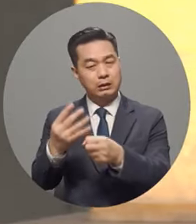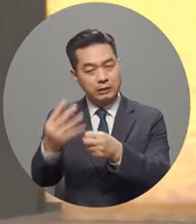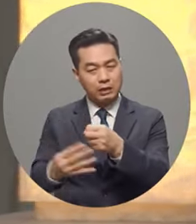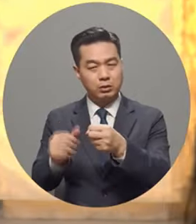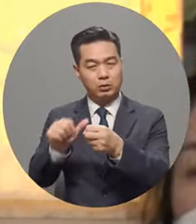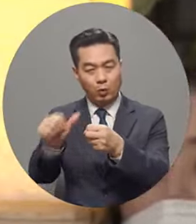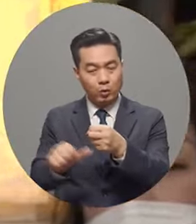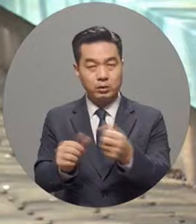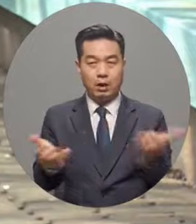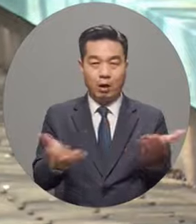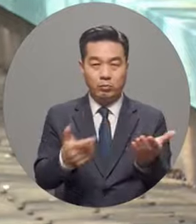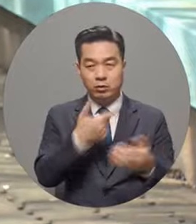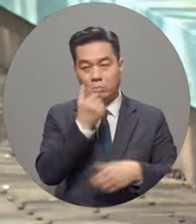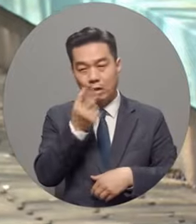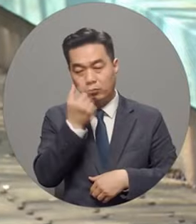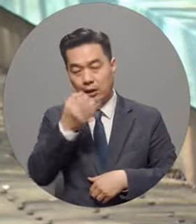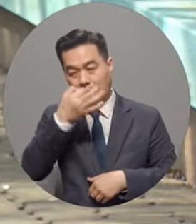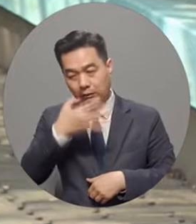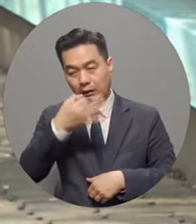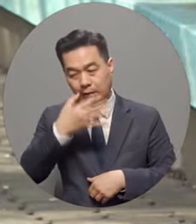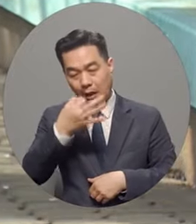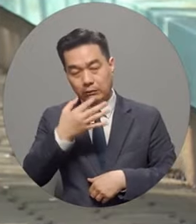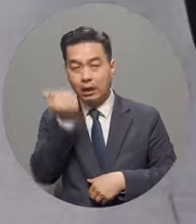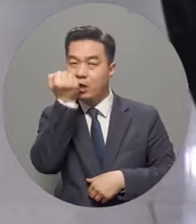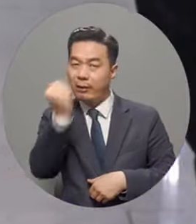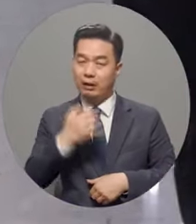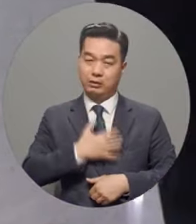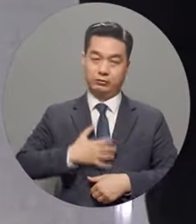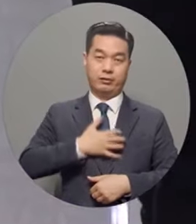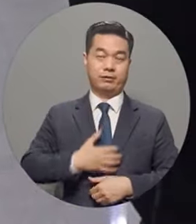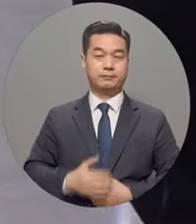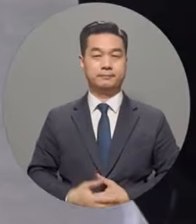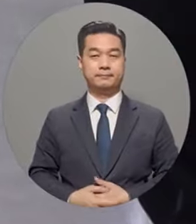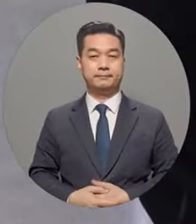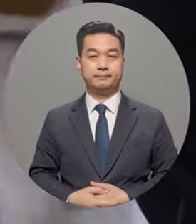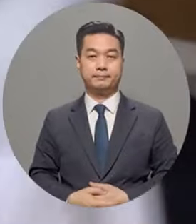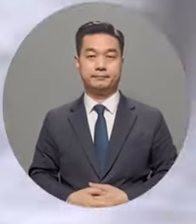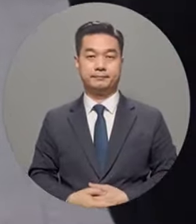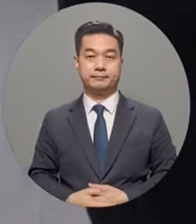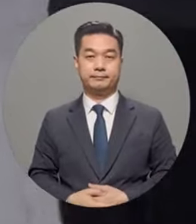5년간 업무 공백이 불가피할 것으로 우려하고 있습니다. MBC 뉴스 박소희입니다.